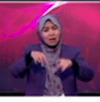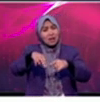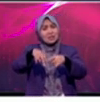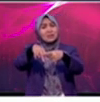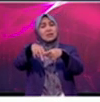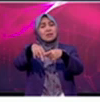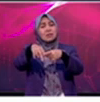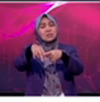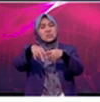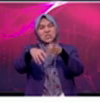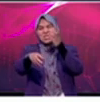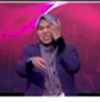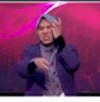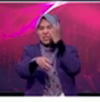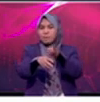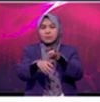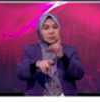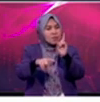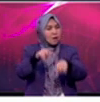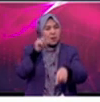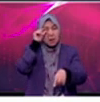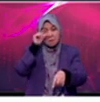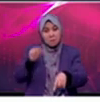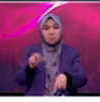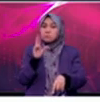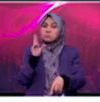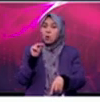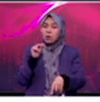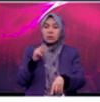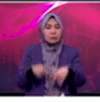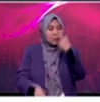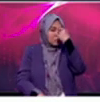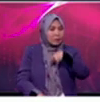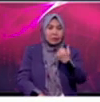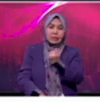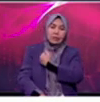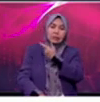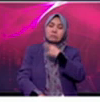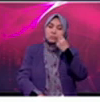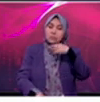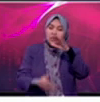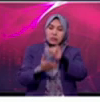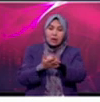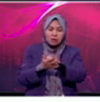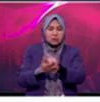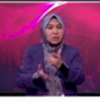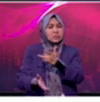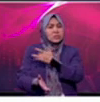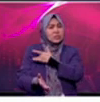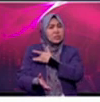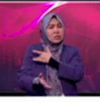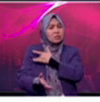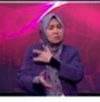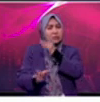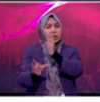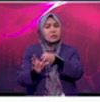satu bentuk penghinaan dan tidak boleh dipandang remeh dukacita dengan insiden terbabit Beliau berkata perkara sensitif membabitkan umat